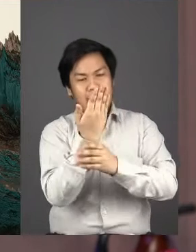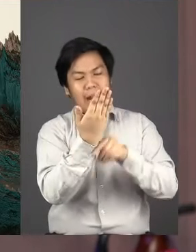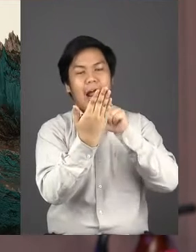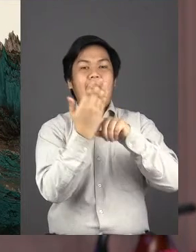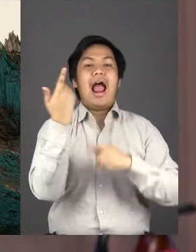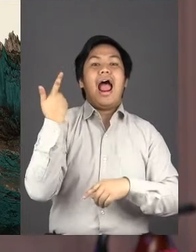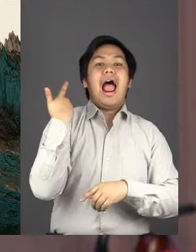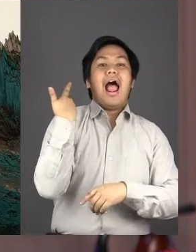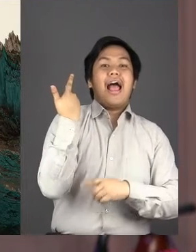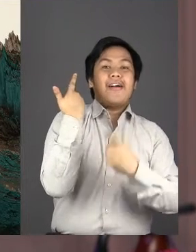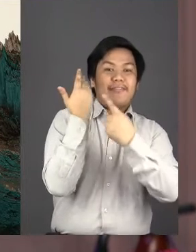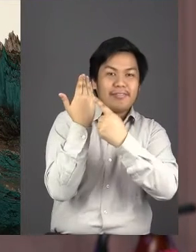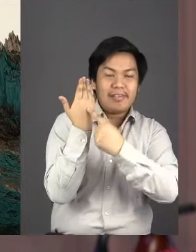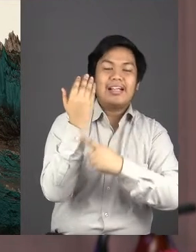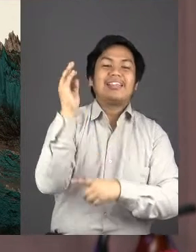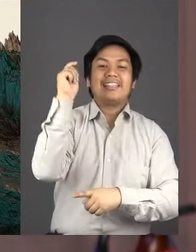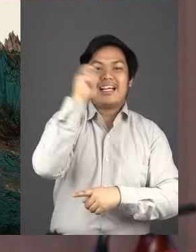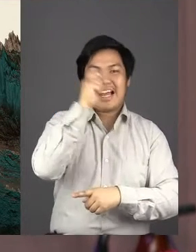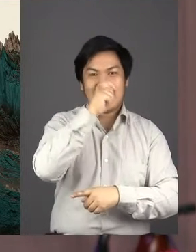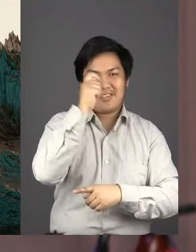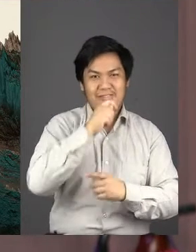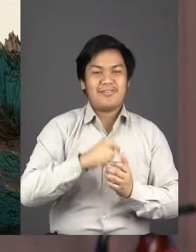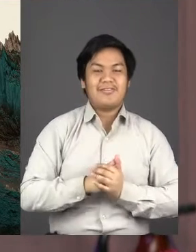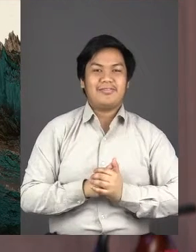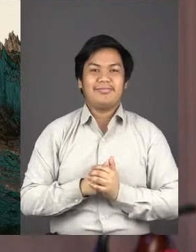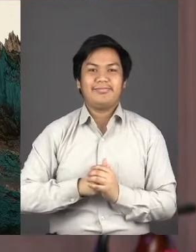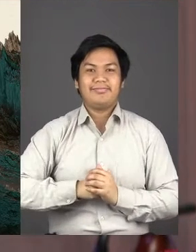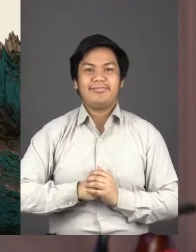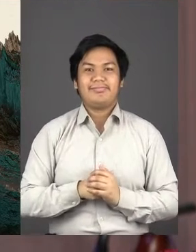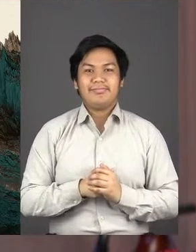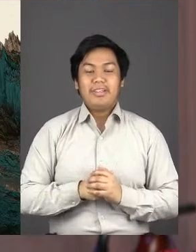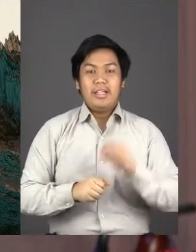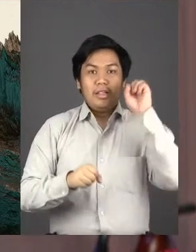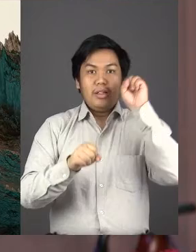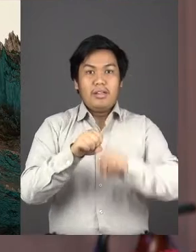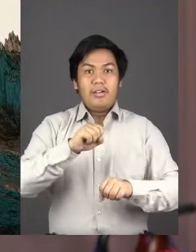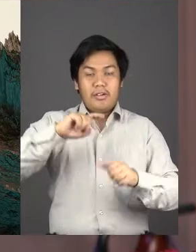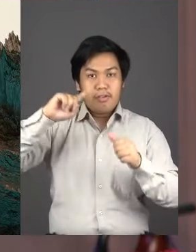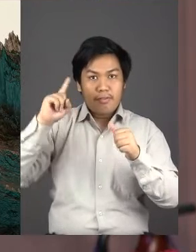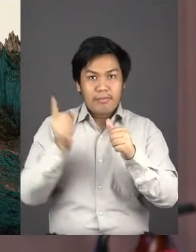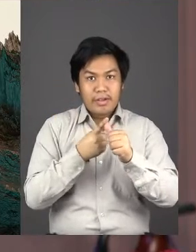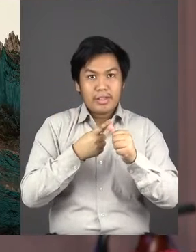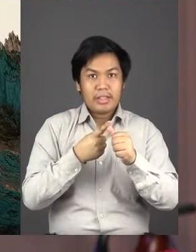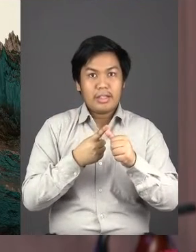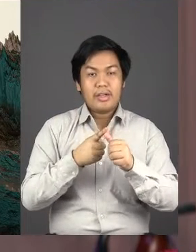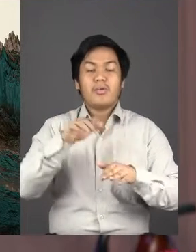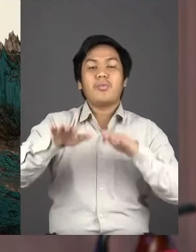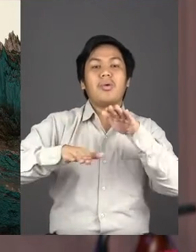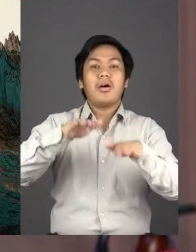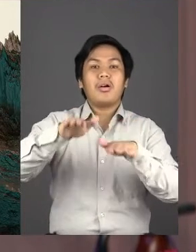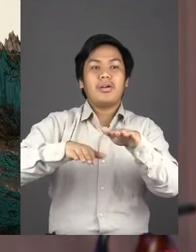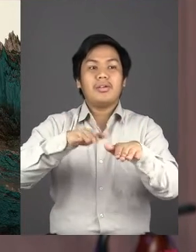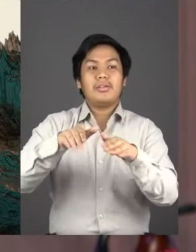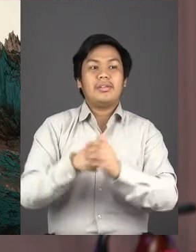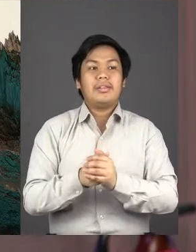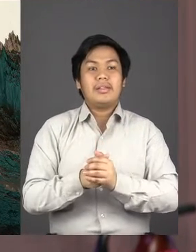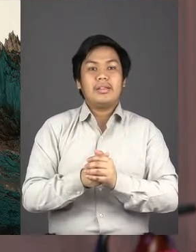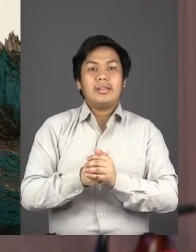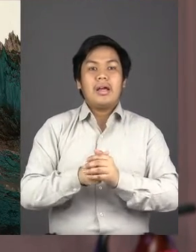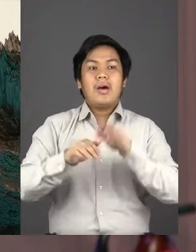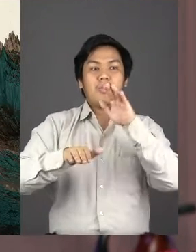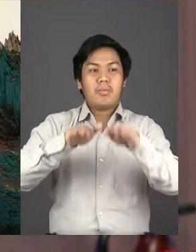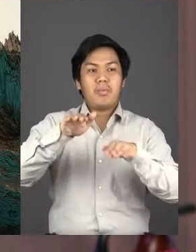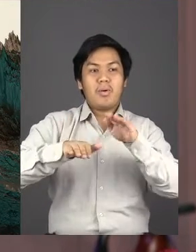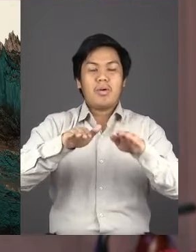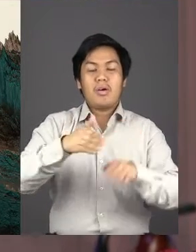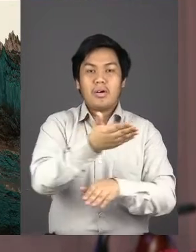Tagalog po nasa likod, no? Pwede nyo po akong sundan doon. So ang unang punto, lumakad bilang